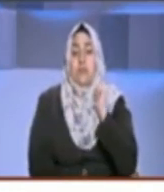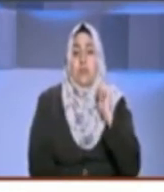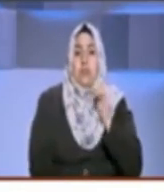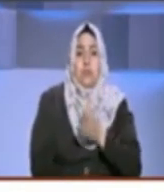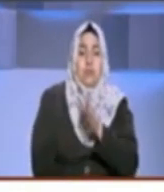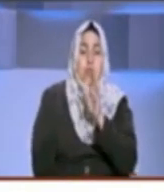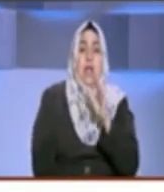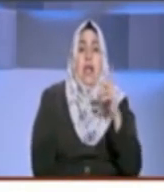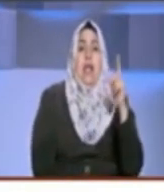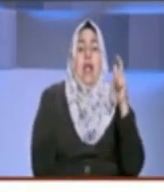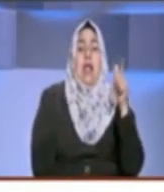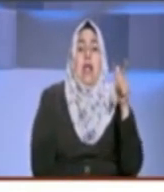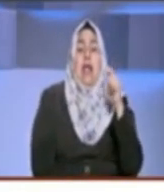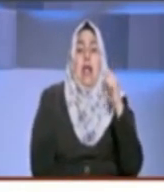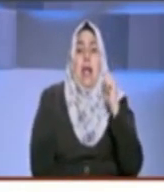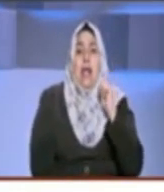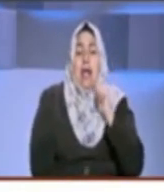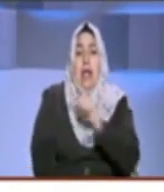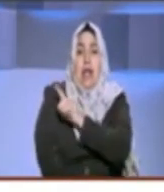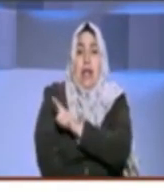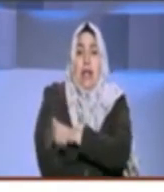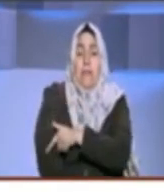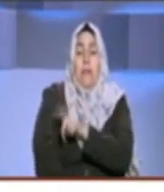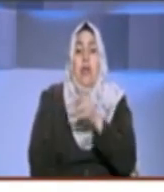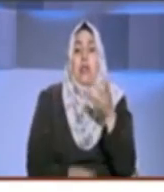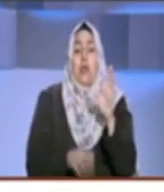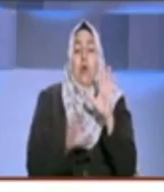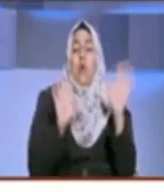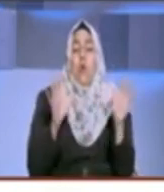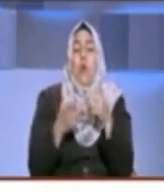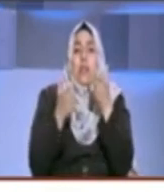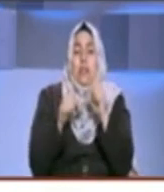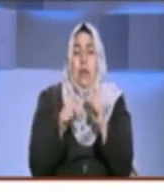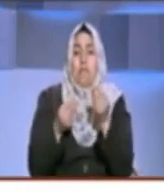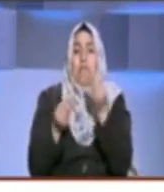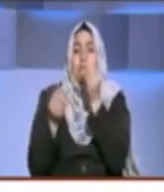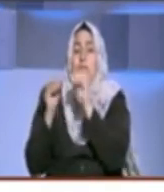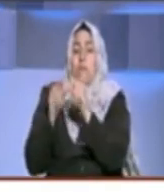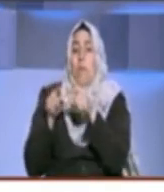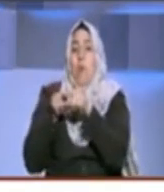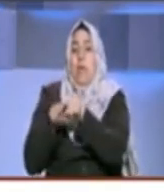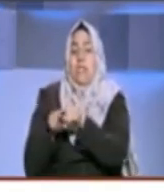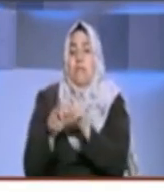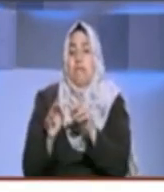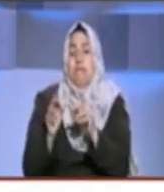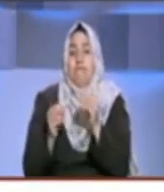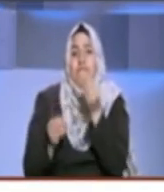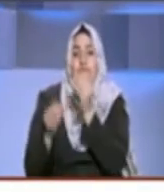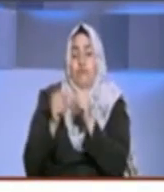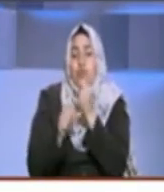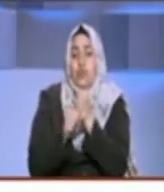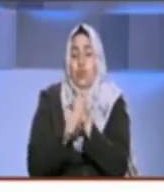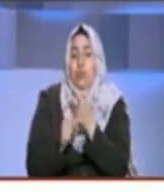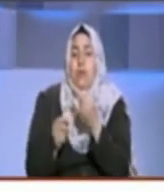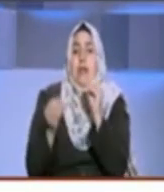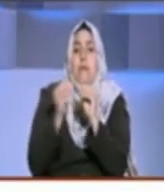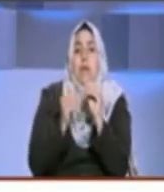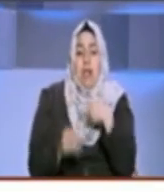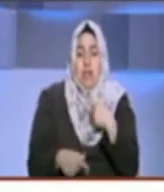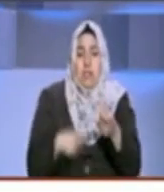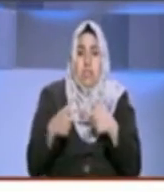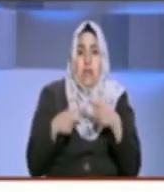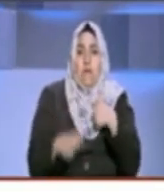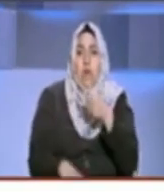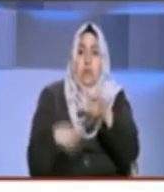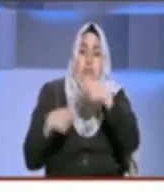محاور، فهي كل دوله ابتدت تحط السياسه بتاعتها لوحدها. احنا متهيألي اللي يناسب لينا هو ان يبقى وجود حزمه الاجراءات الجيده هذه،